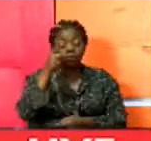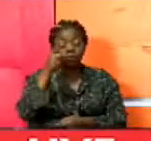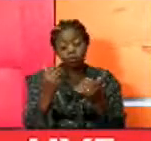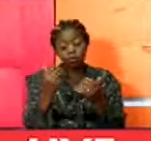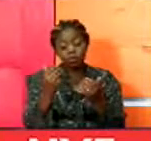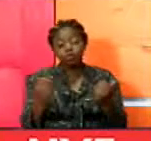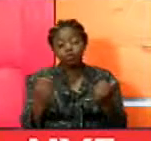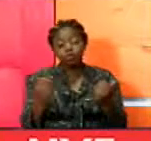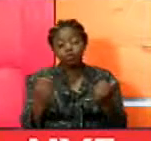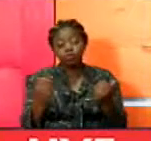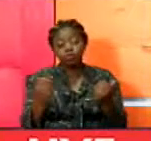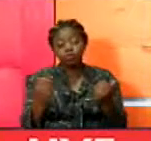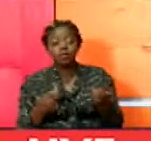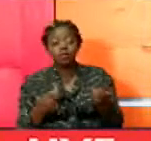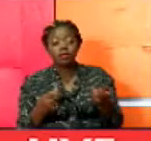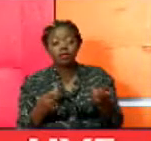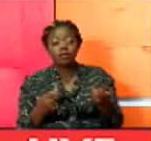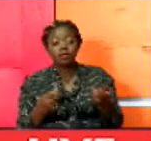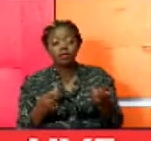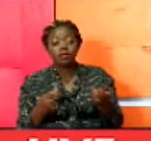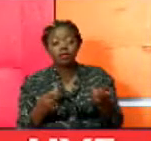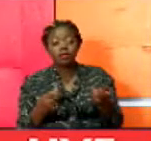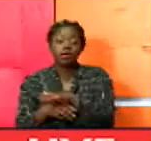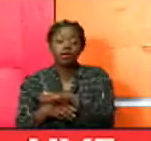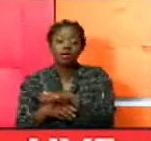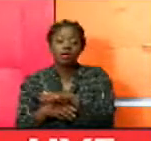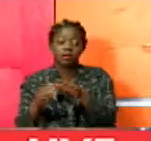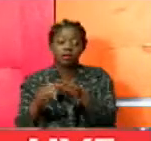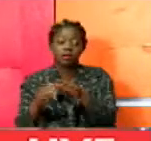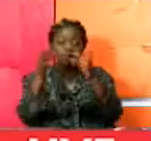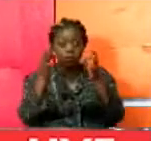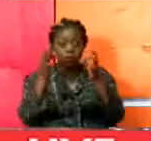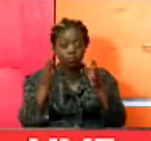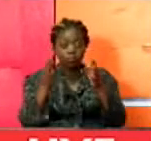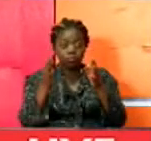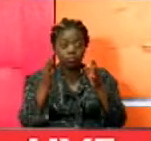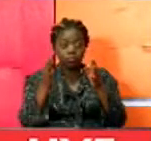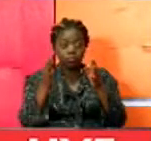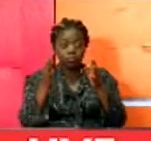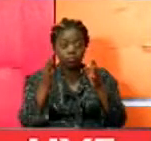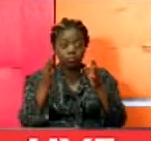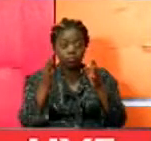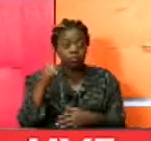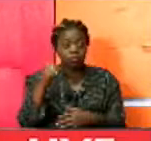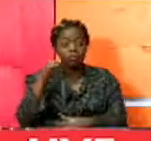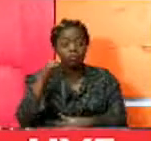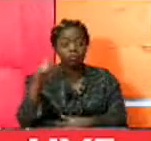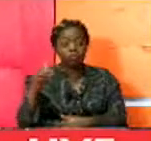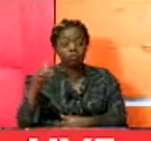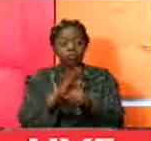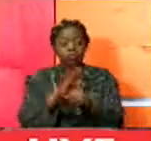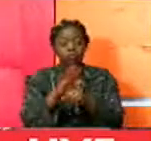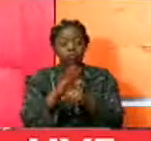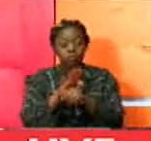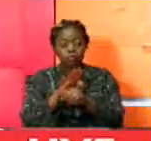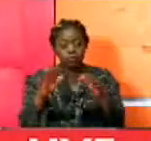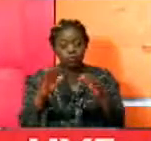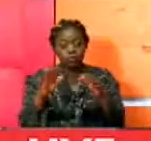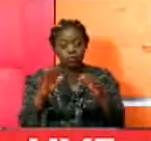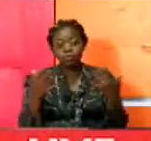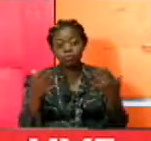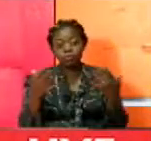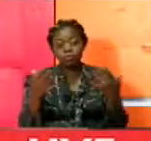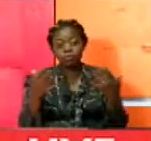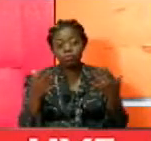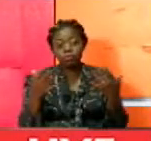abaabula batandise okukomawo mu kintu nga nze bankubira n'essimu mu COVID yonna nga tuli waka